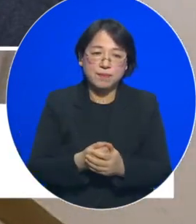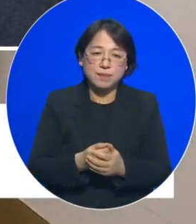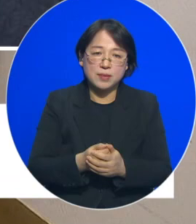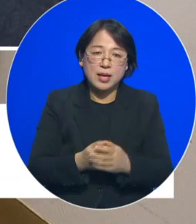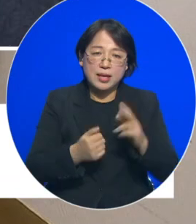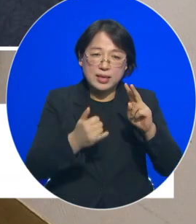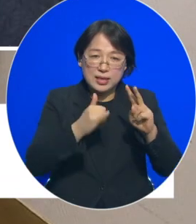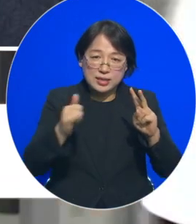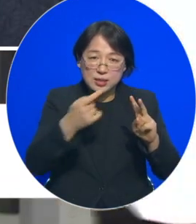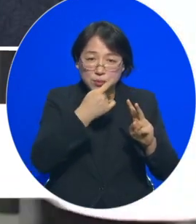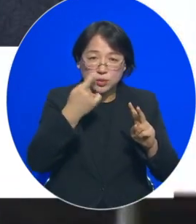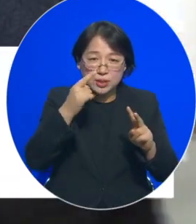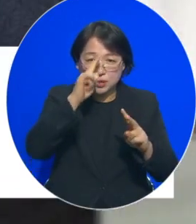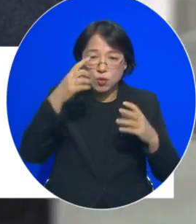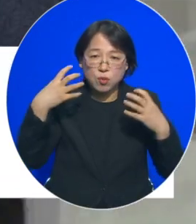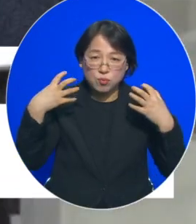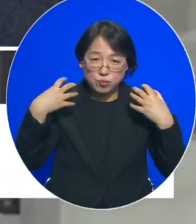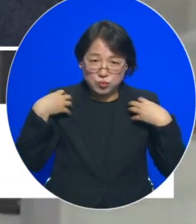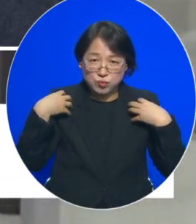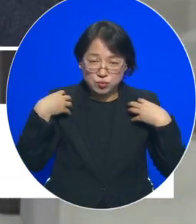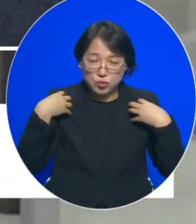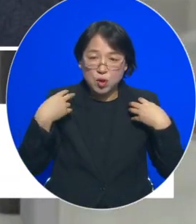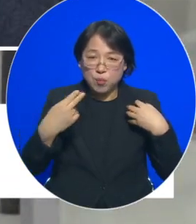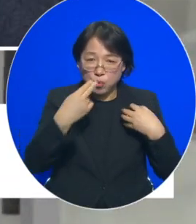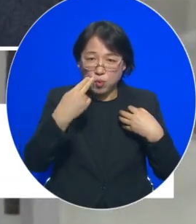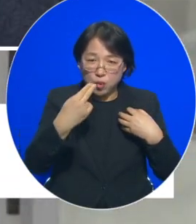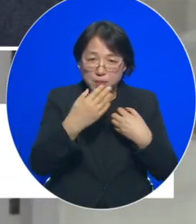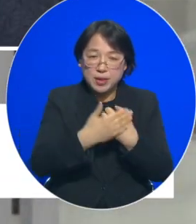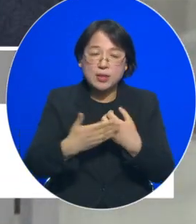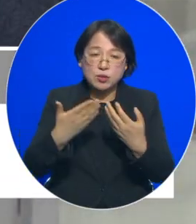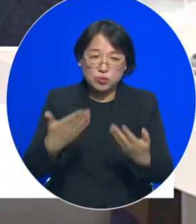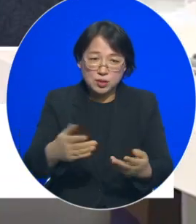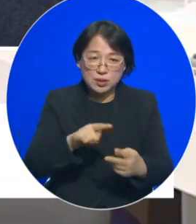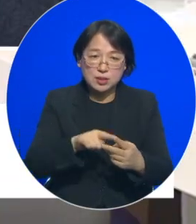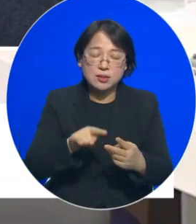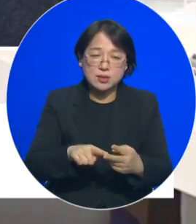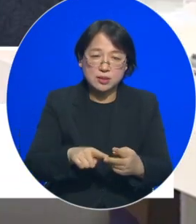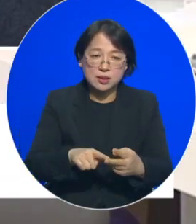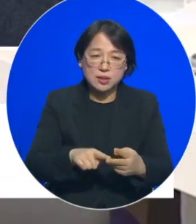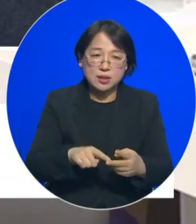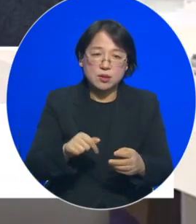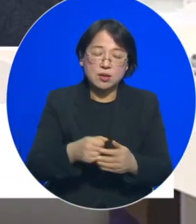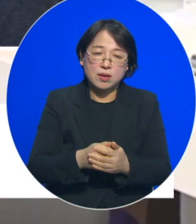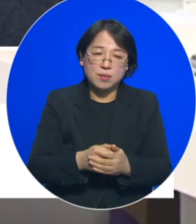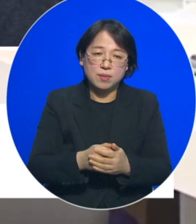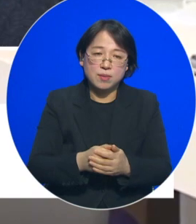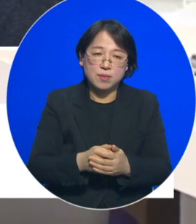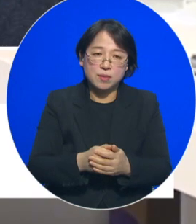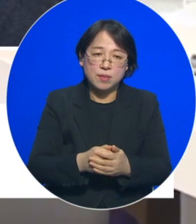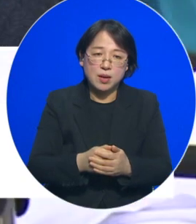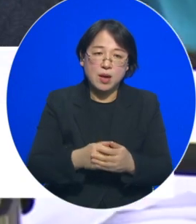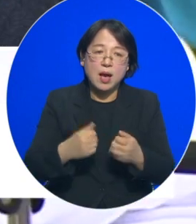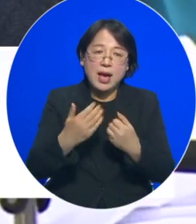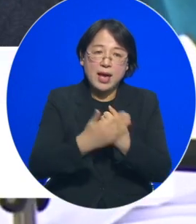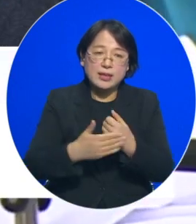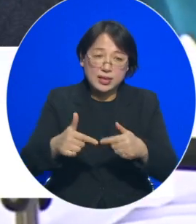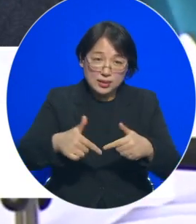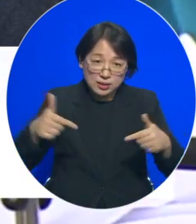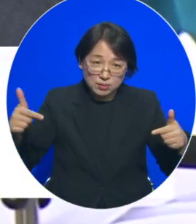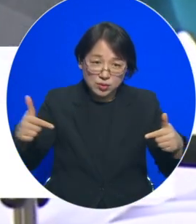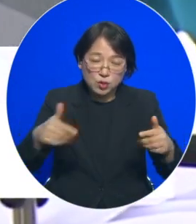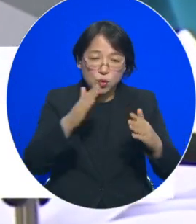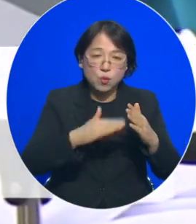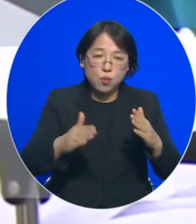2인실을 보장을 정부 건강보험에서 해준다든지 이렇게 됨으로써 공보험과 사보험 간의 어떤 경계가